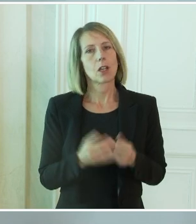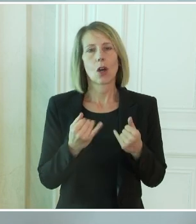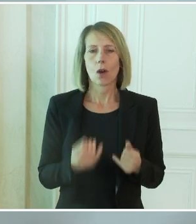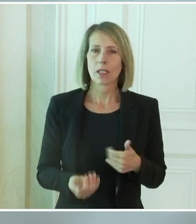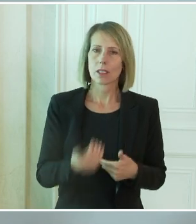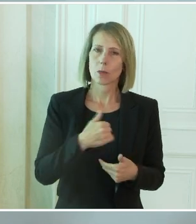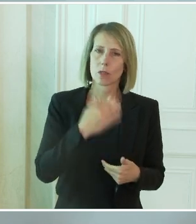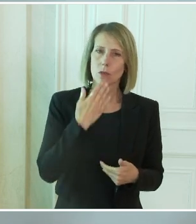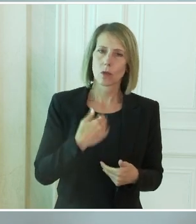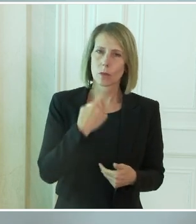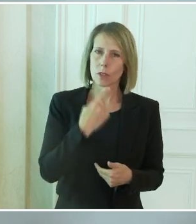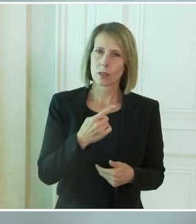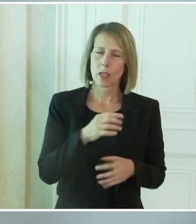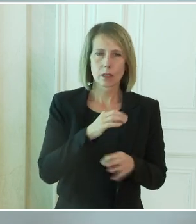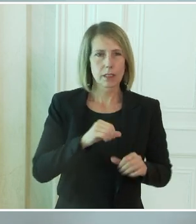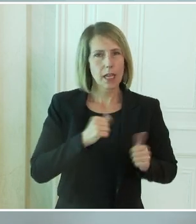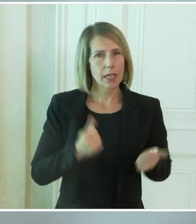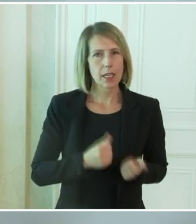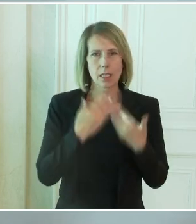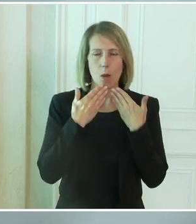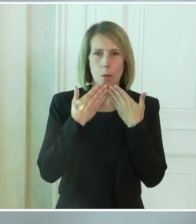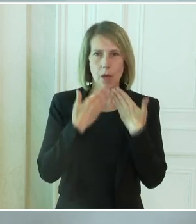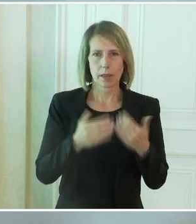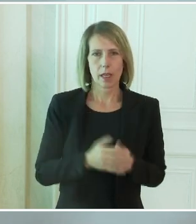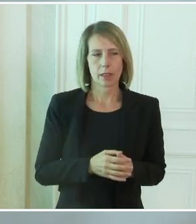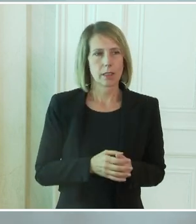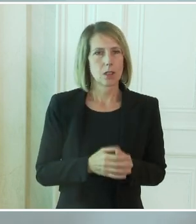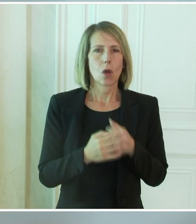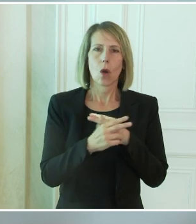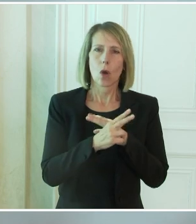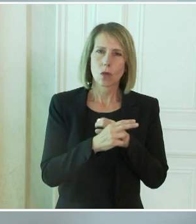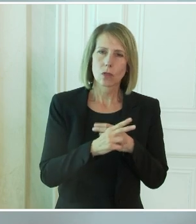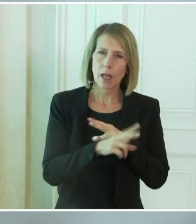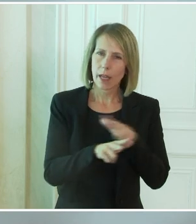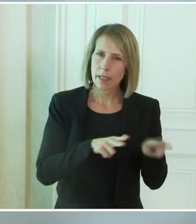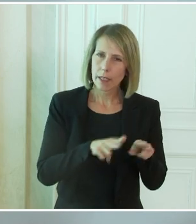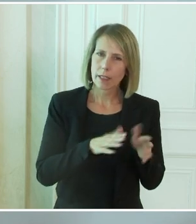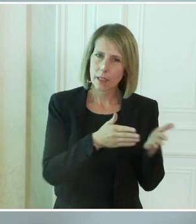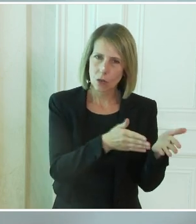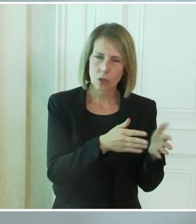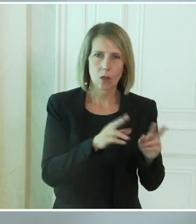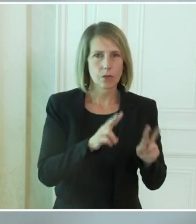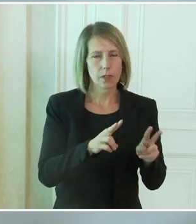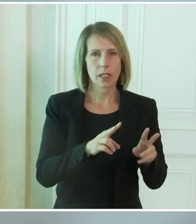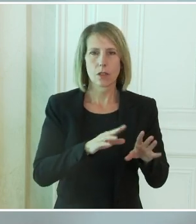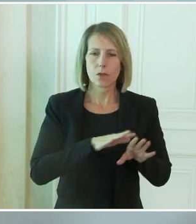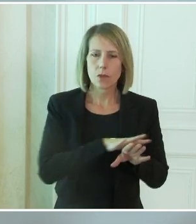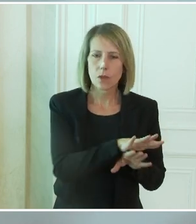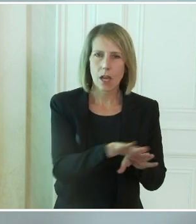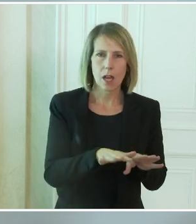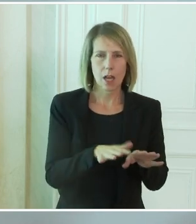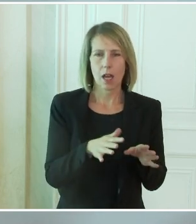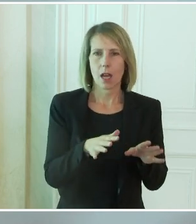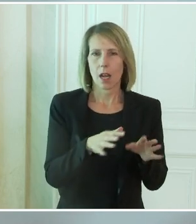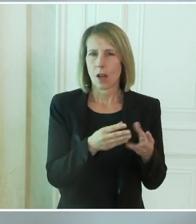und sehr herzlich mich bedanken bei der österreichischen Regierung für diese allseitige Unterstützung